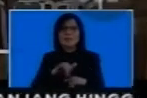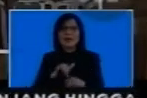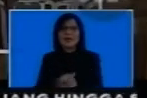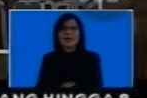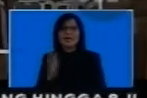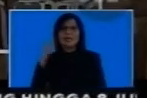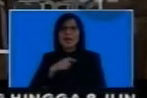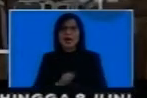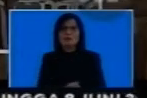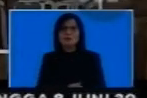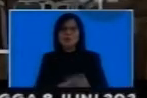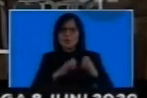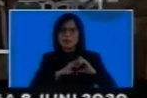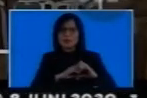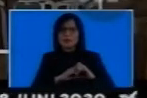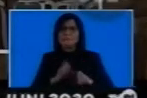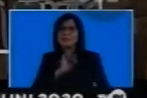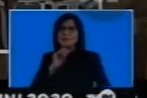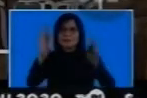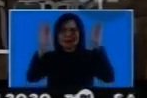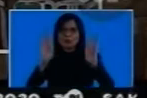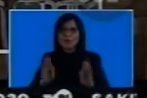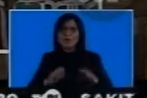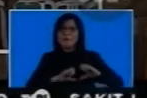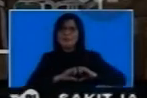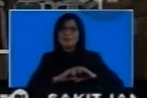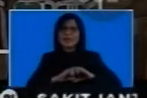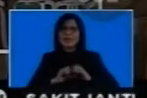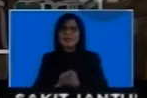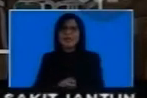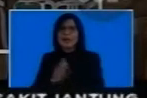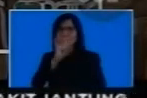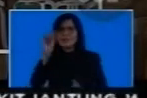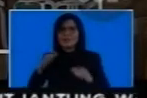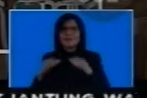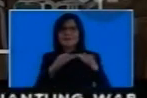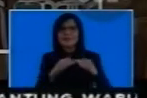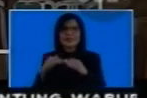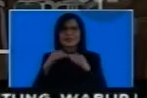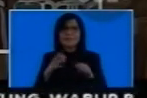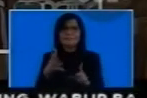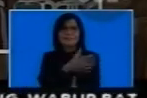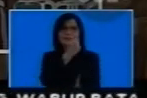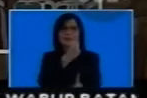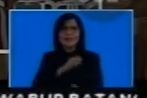mencintai keberagaman dalam sisi standar pencapaian dan kurikulum juga. Dan inilah suatu paradigma baru yang akan coba